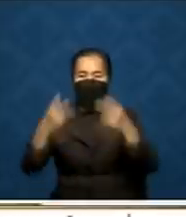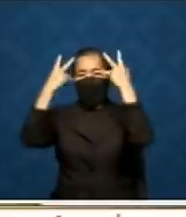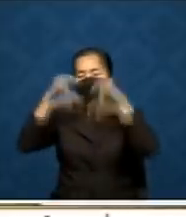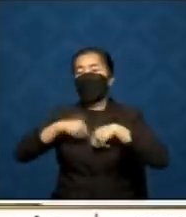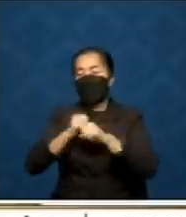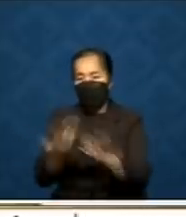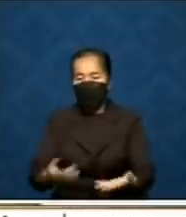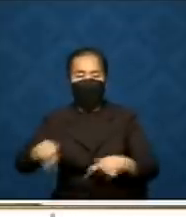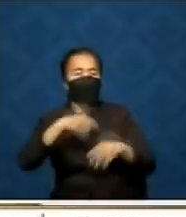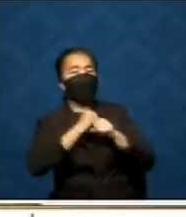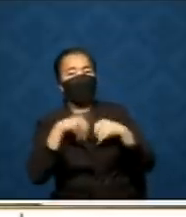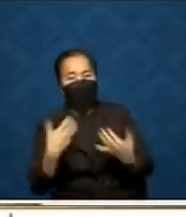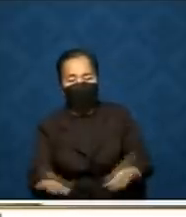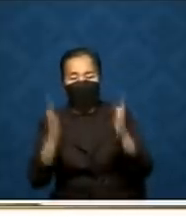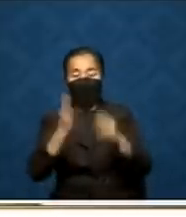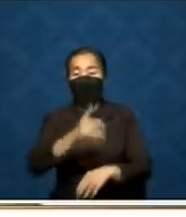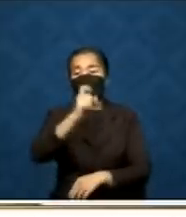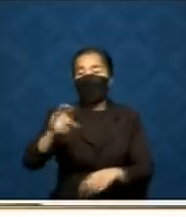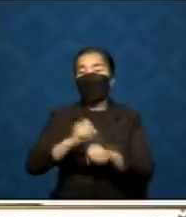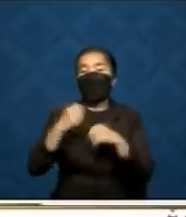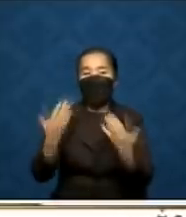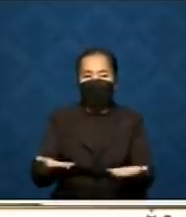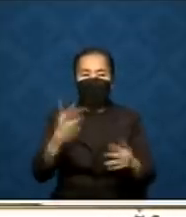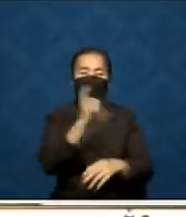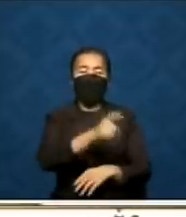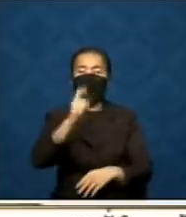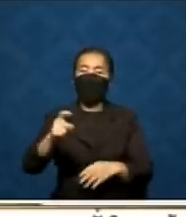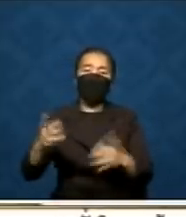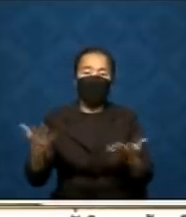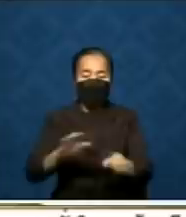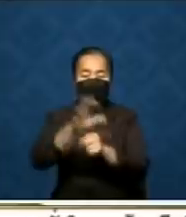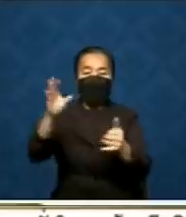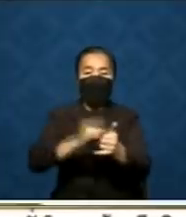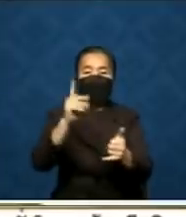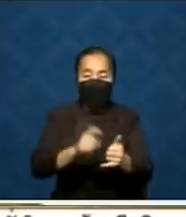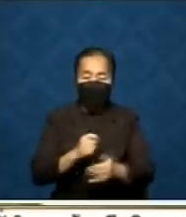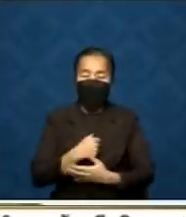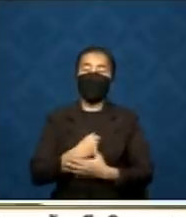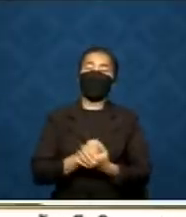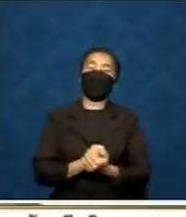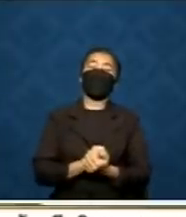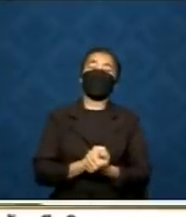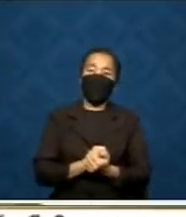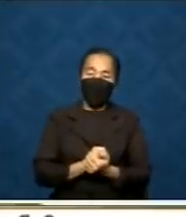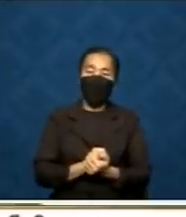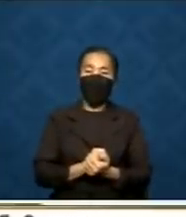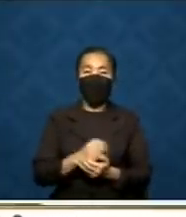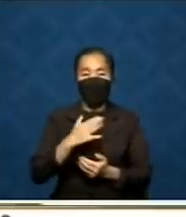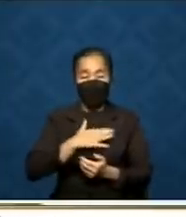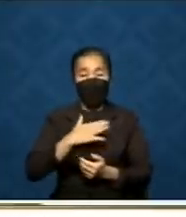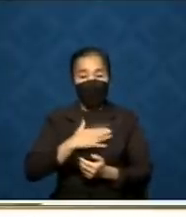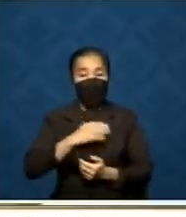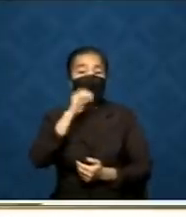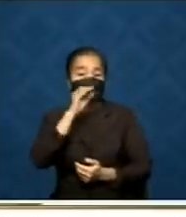ผมทำยังไงคนตายทั้งหมดตายทำไมmobileกระจายก็ใจอยู่เพราะไม่ติดเชื้ออ่ะว่าผมกำลังจะบอก